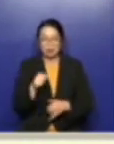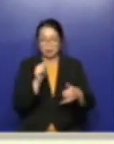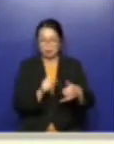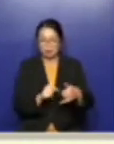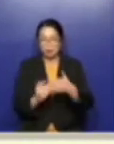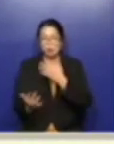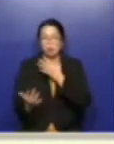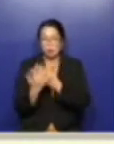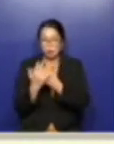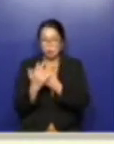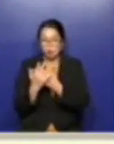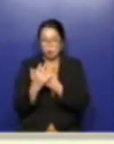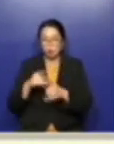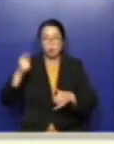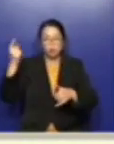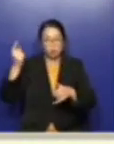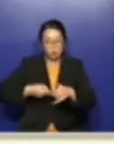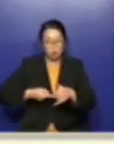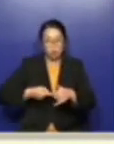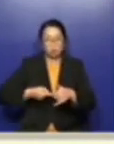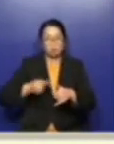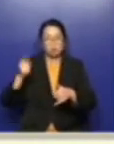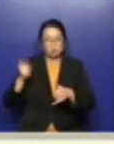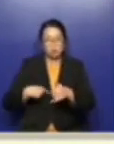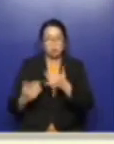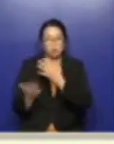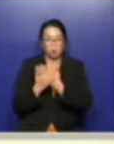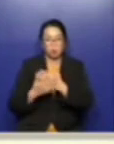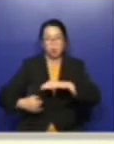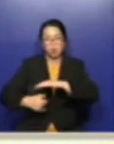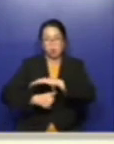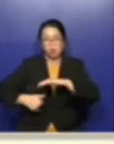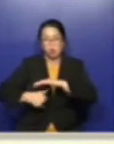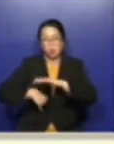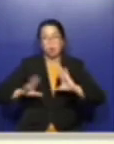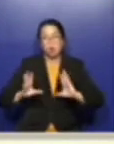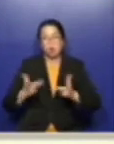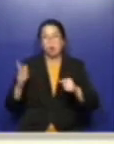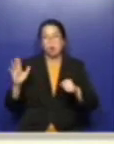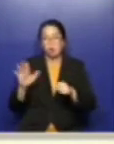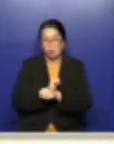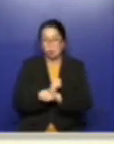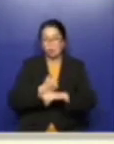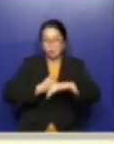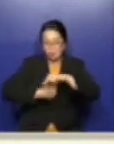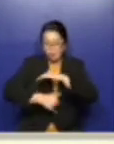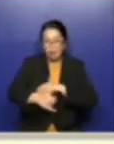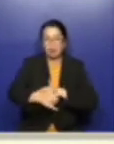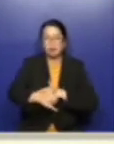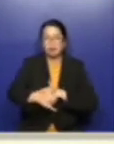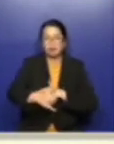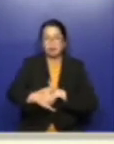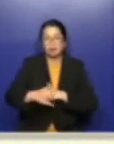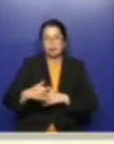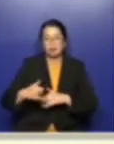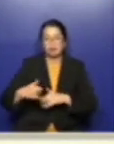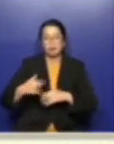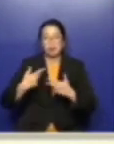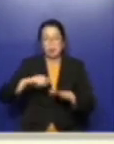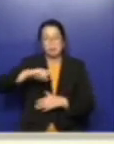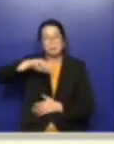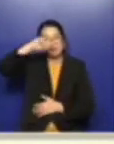จำคุกและรับโทษตามคำพิพากษาเมื่อพ้นโทษออกมาสามารถเข้ามาบวช